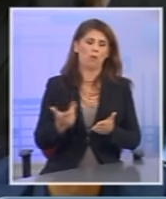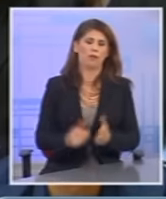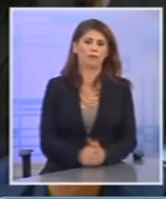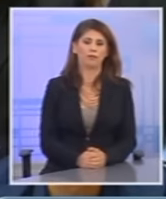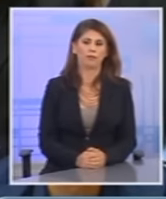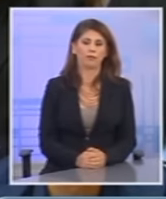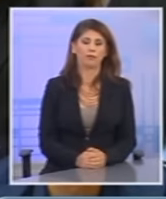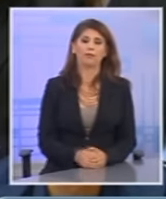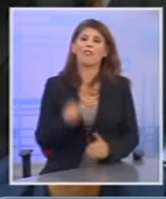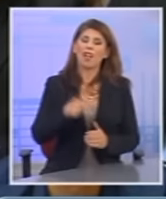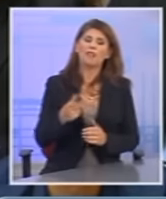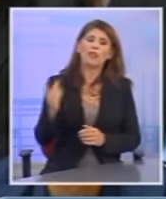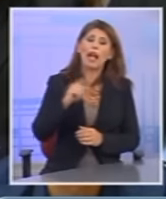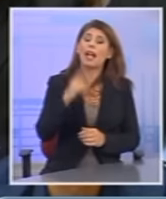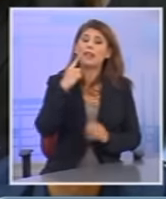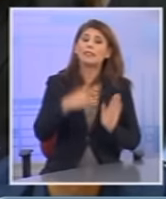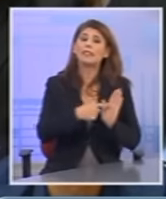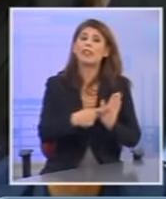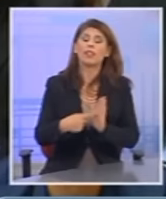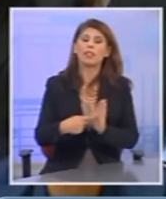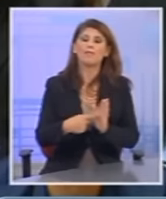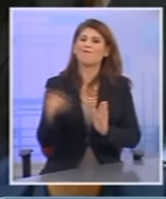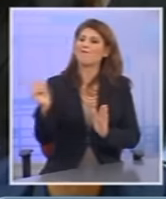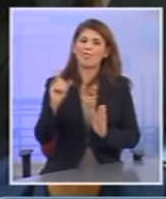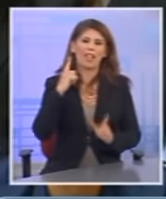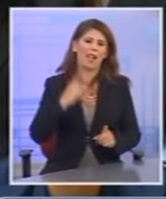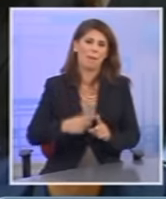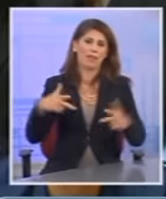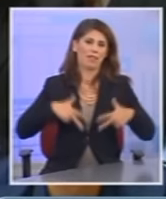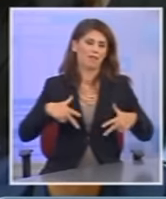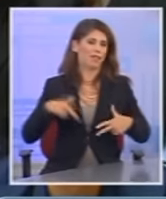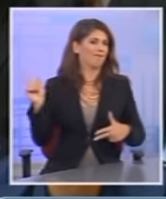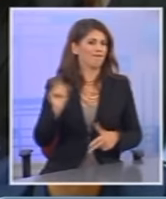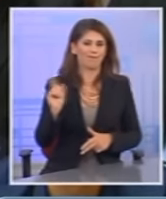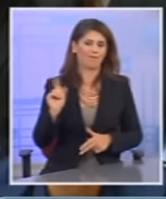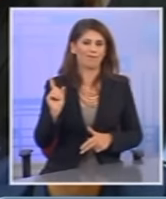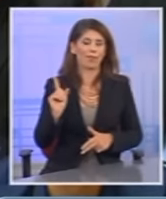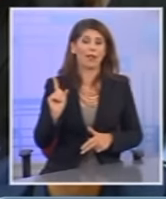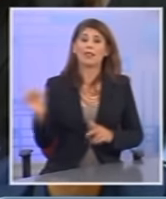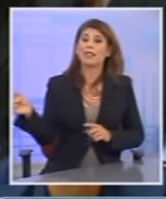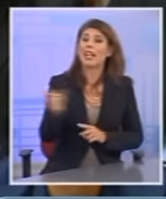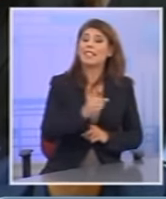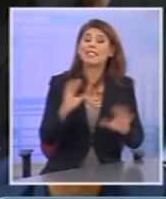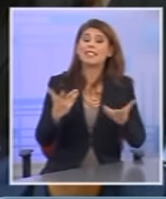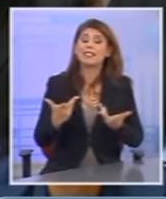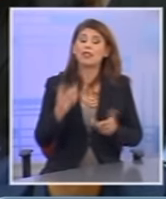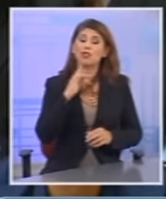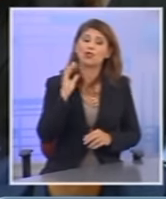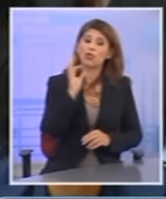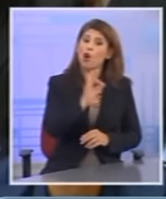τα οποία δείχνουν ότι δεν είστε μία απλή κυβέρνηση, αλλά ότι προσπαθείτε να